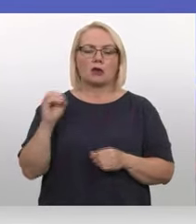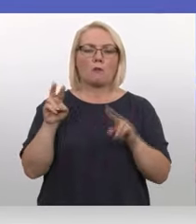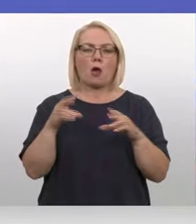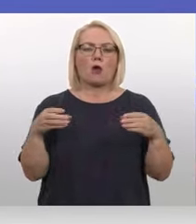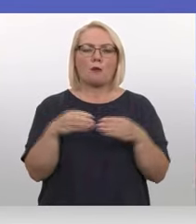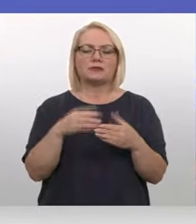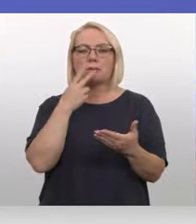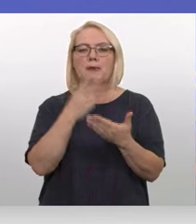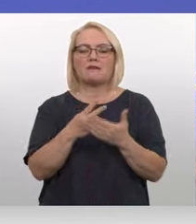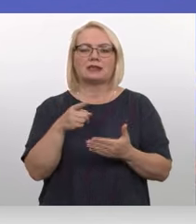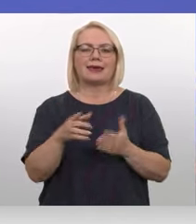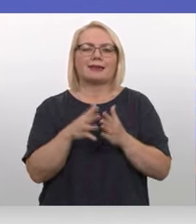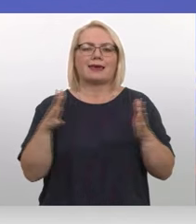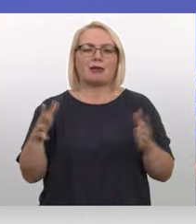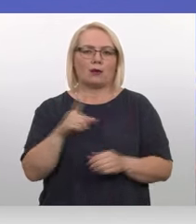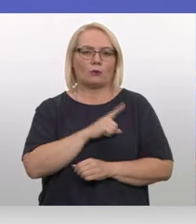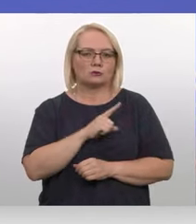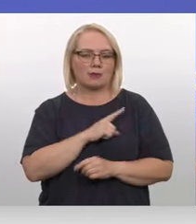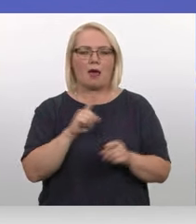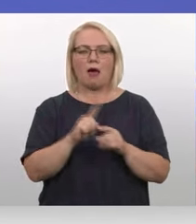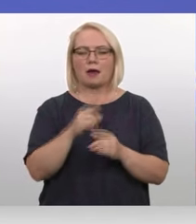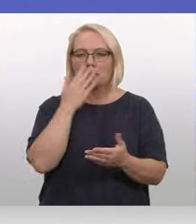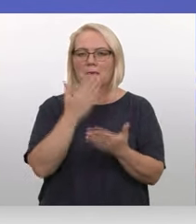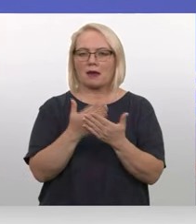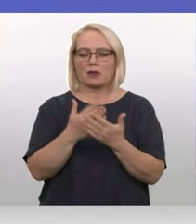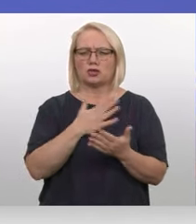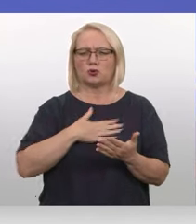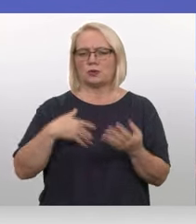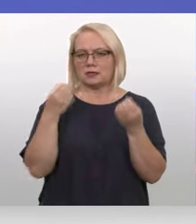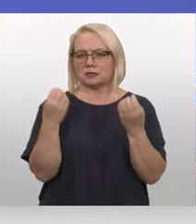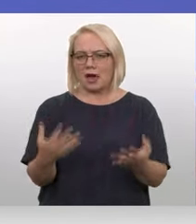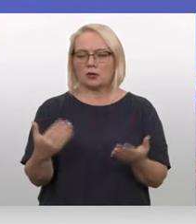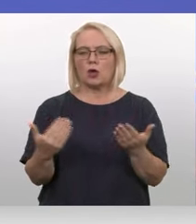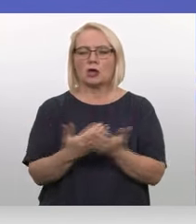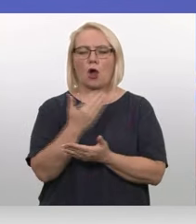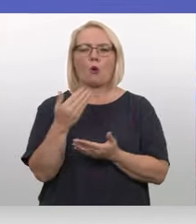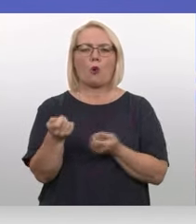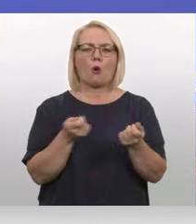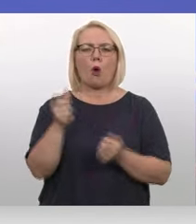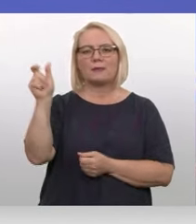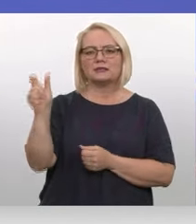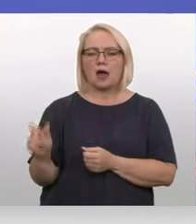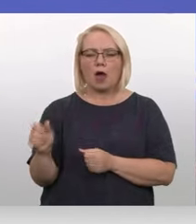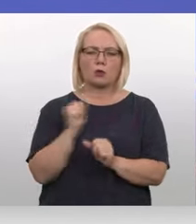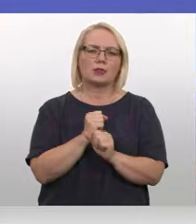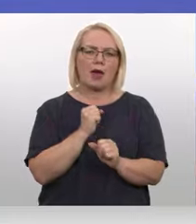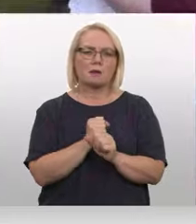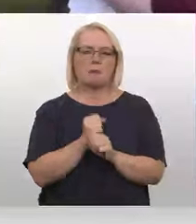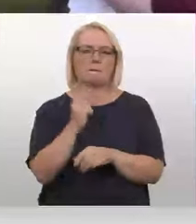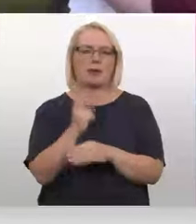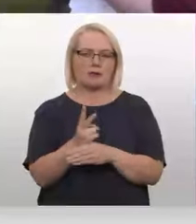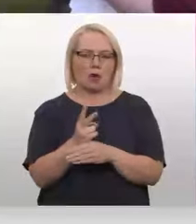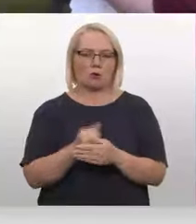tik liela uzmanība, tas ir arī atspoguļots ļoti skaidri, teiksim, nu, jauno komisāru darba